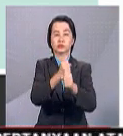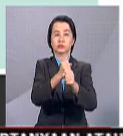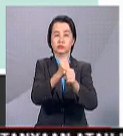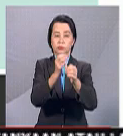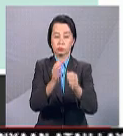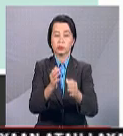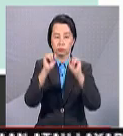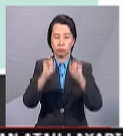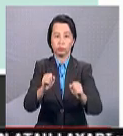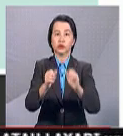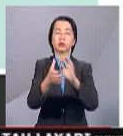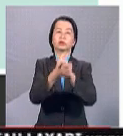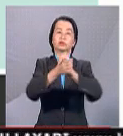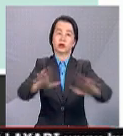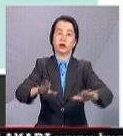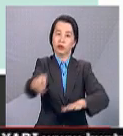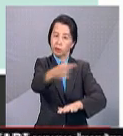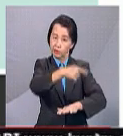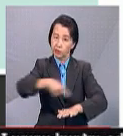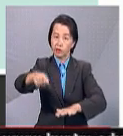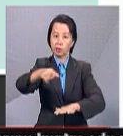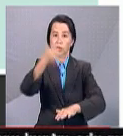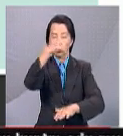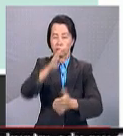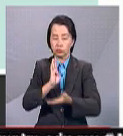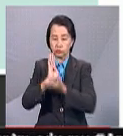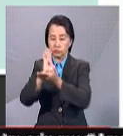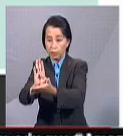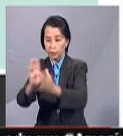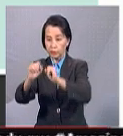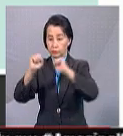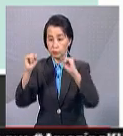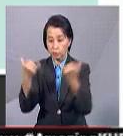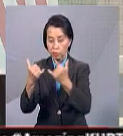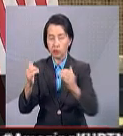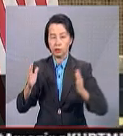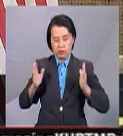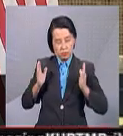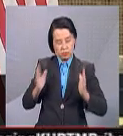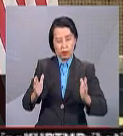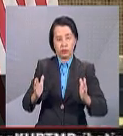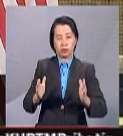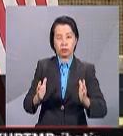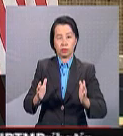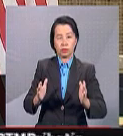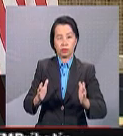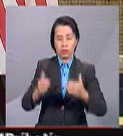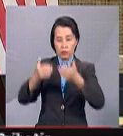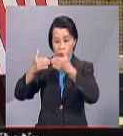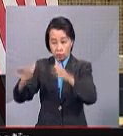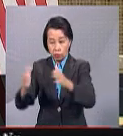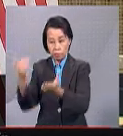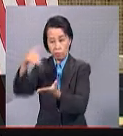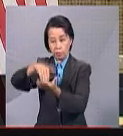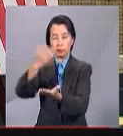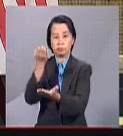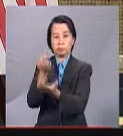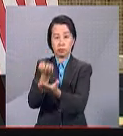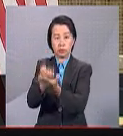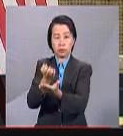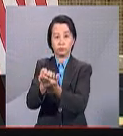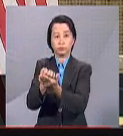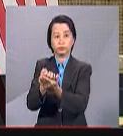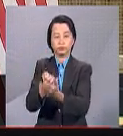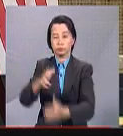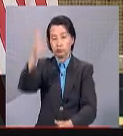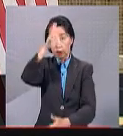dapat kita selamatkan dan bagi membantu syarakat dalam tempoh peralihan pembukaan semula ekonomi